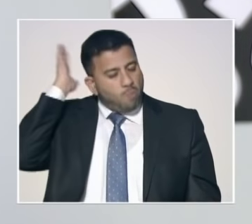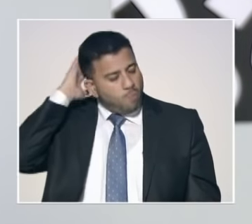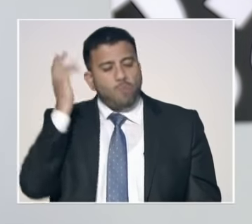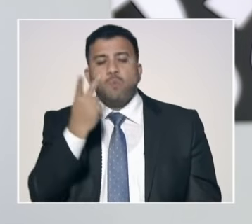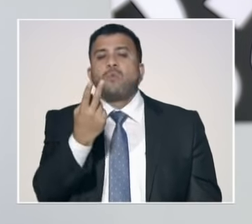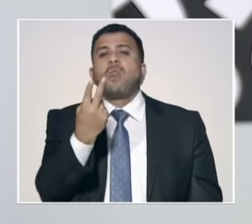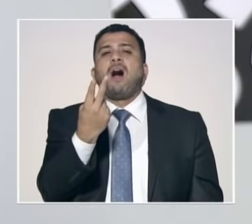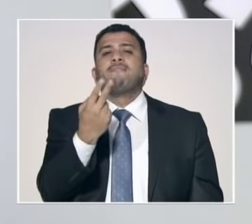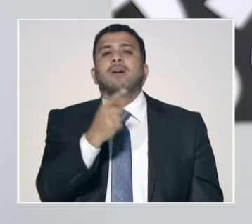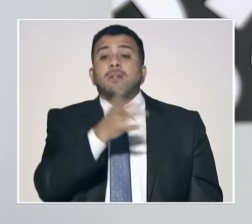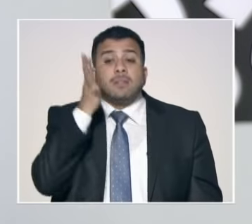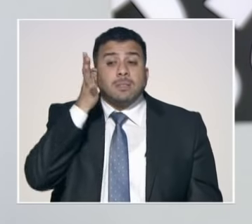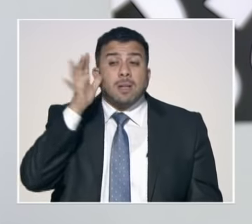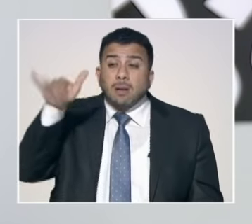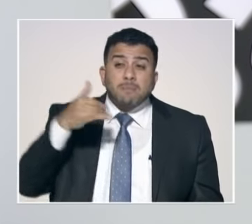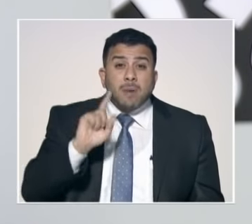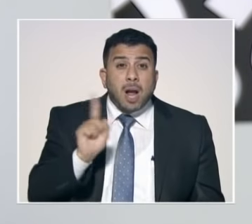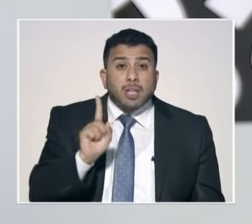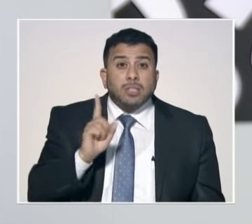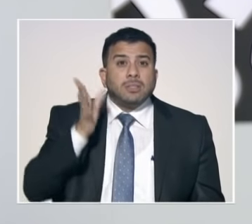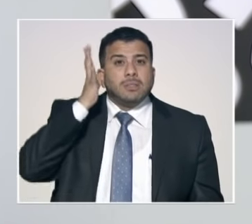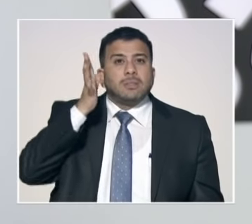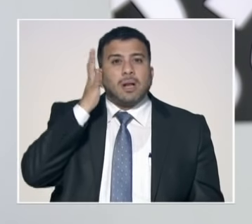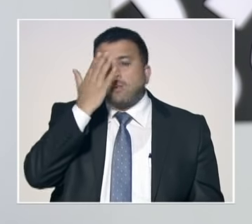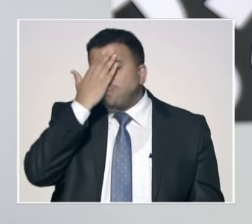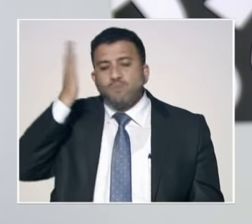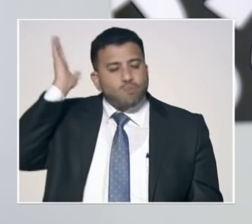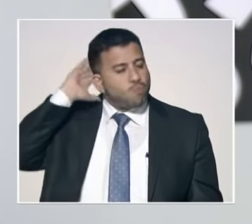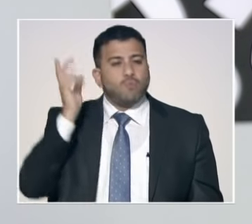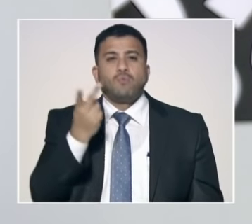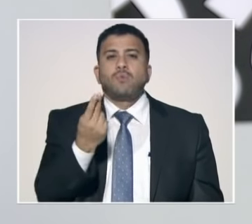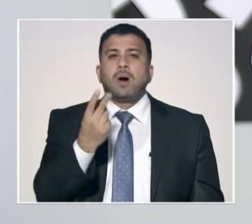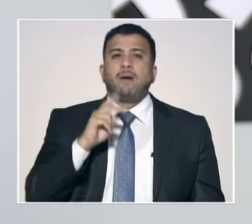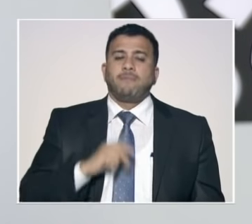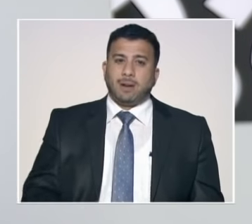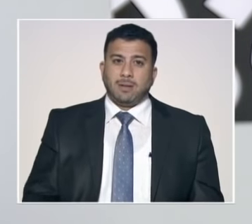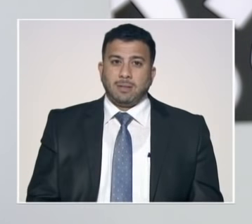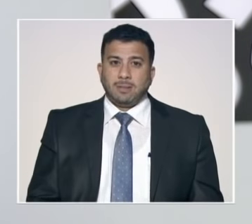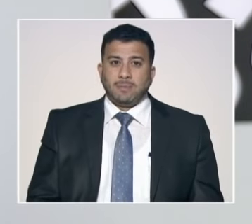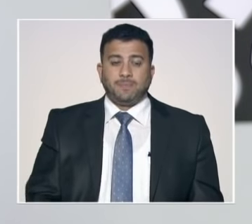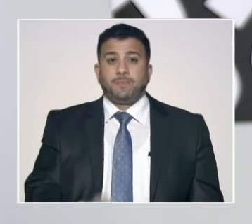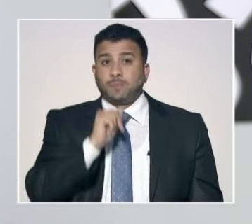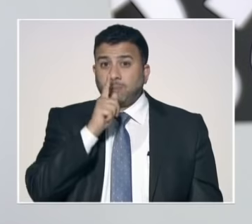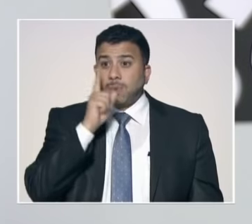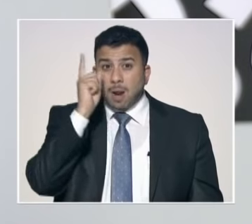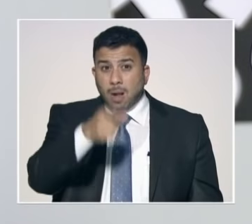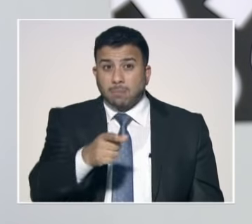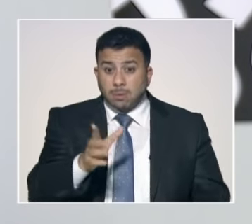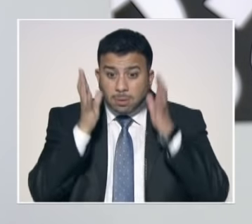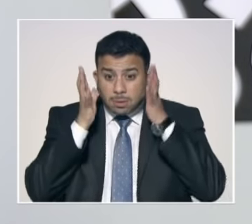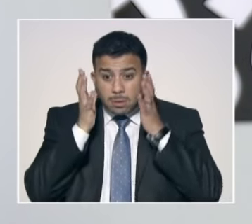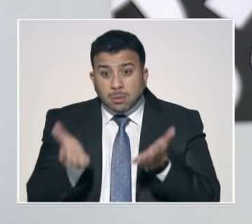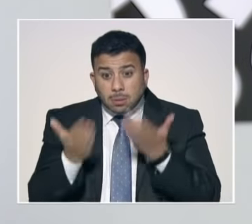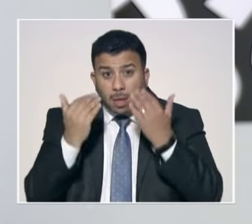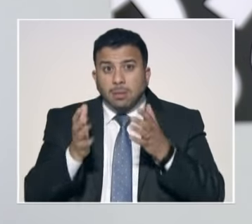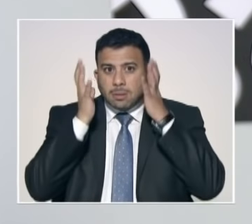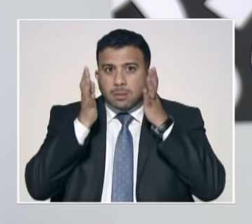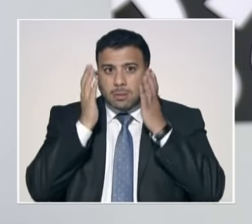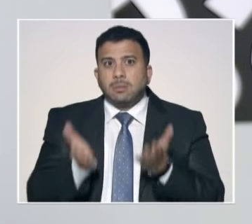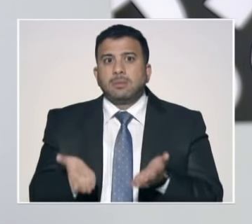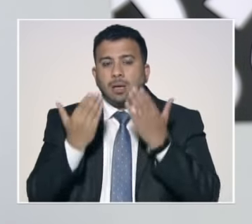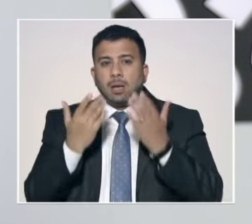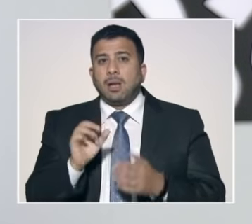والسلام يعلم الناس، يقول عليه الصلاة والسلام قد هممت أن آمر بالصلاة فتقام ثم